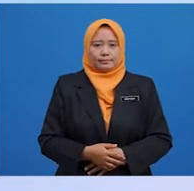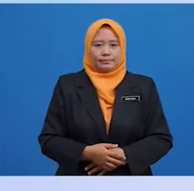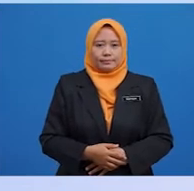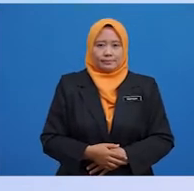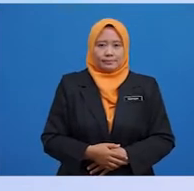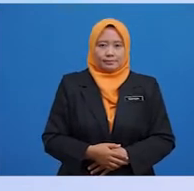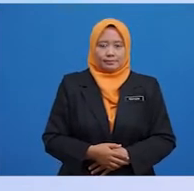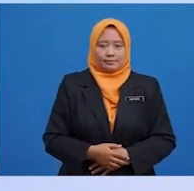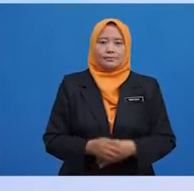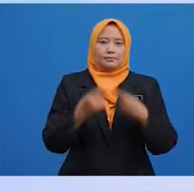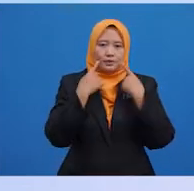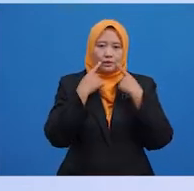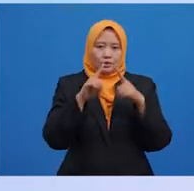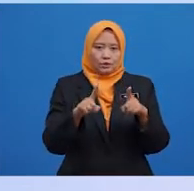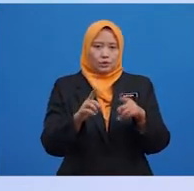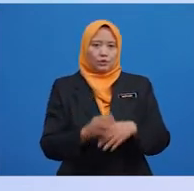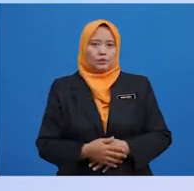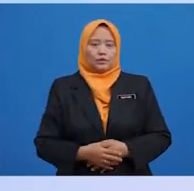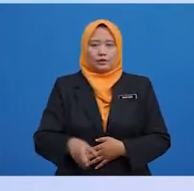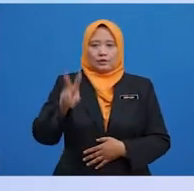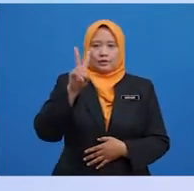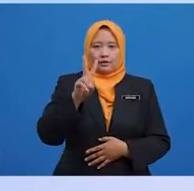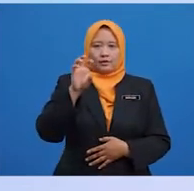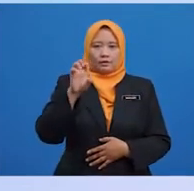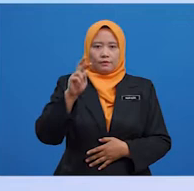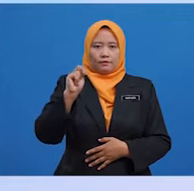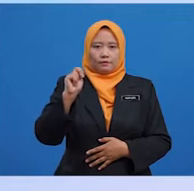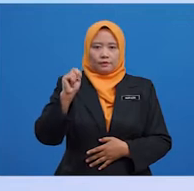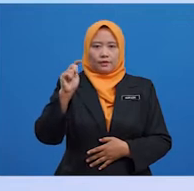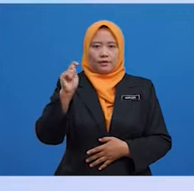Ya, jawapannya ialah ventrikel kiri.